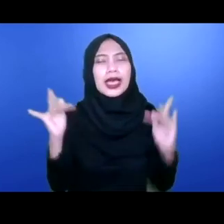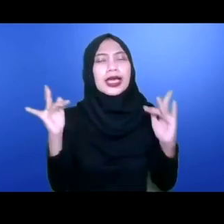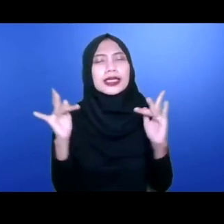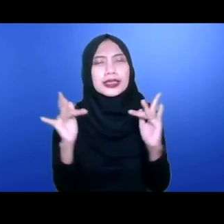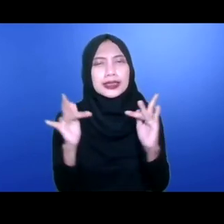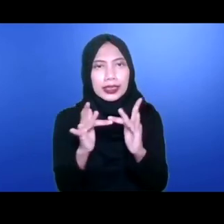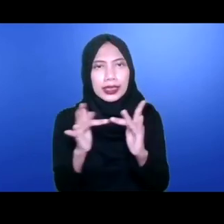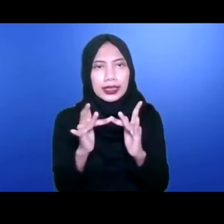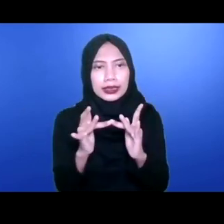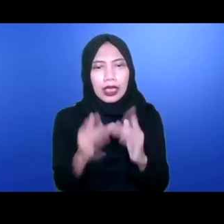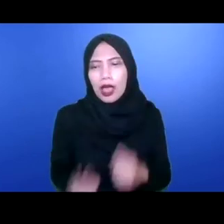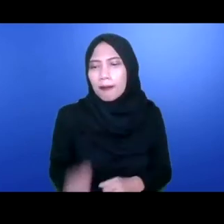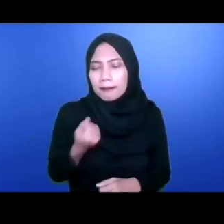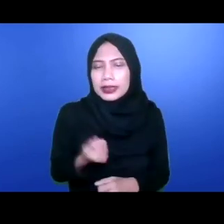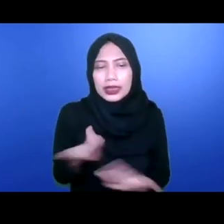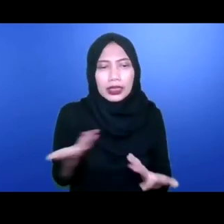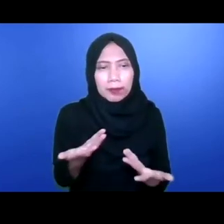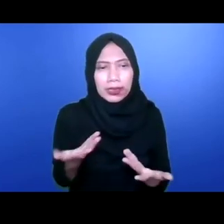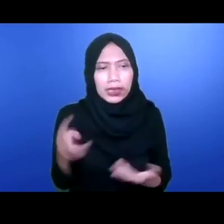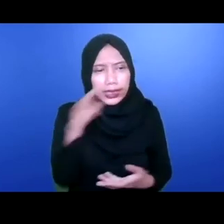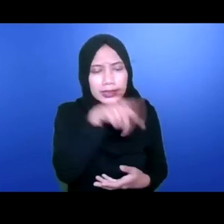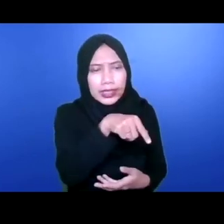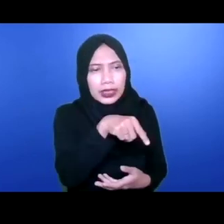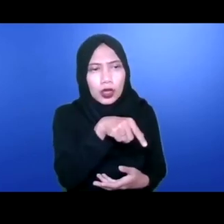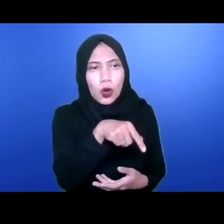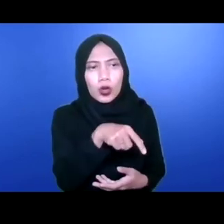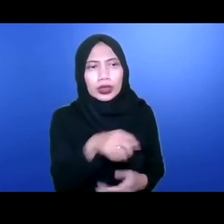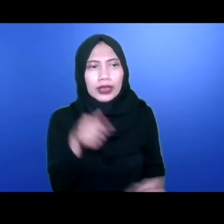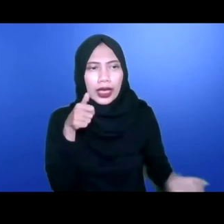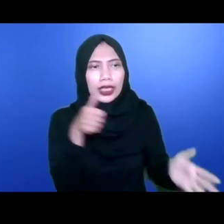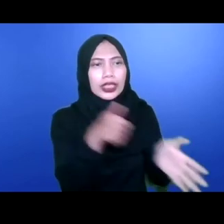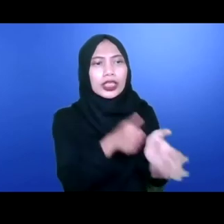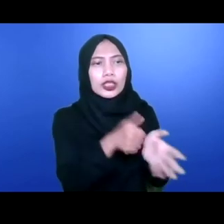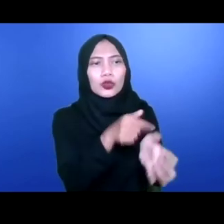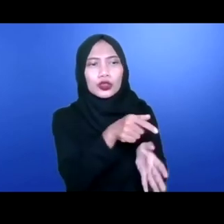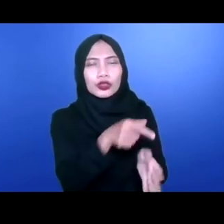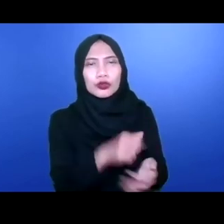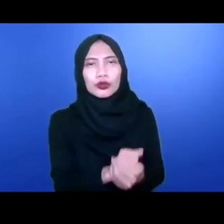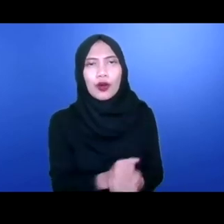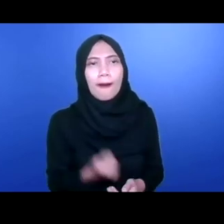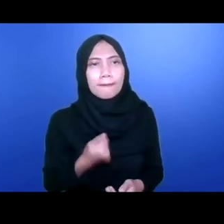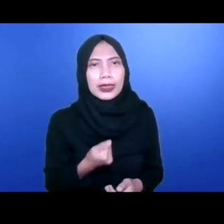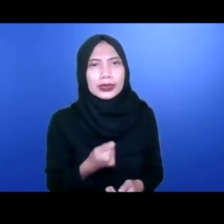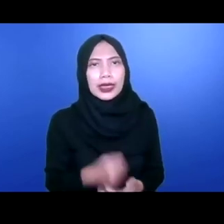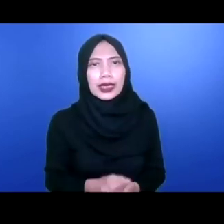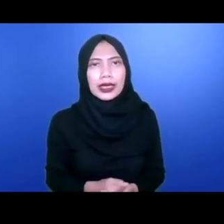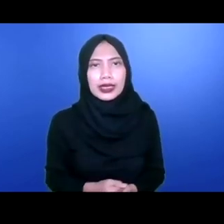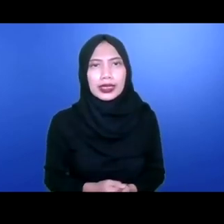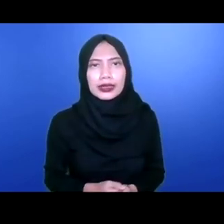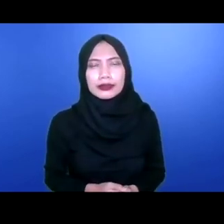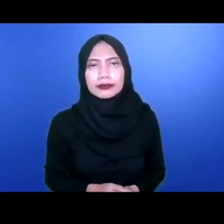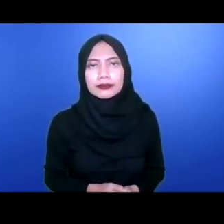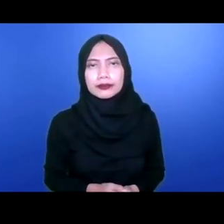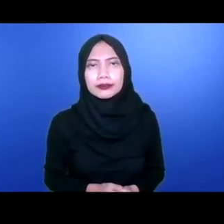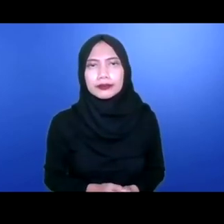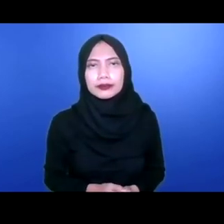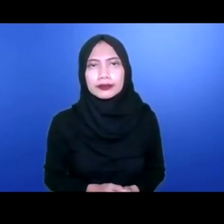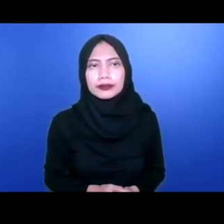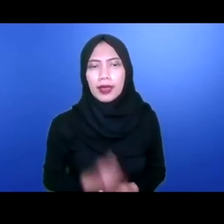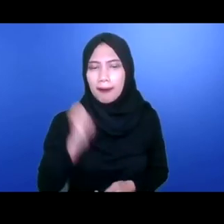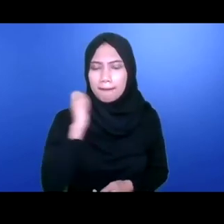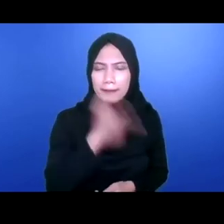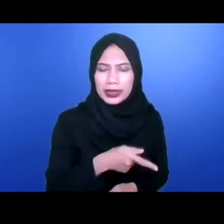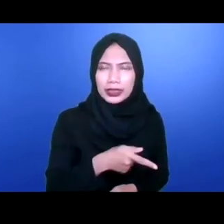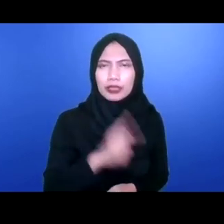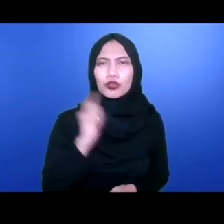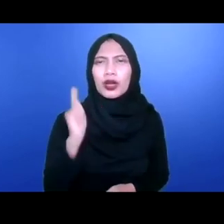kita sesuaikan strateginya. Kenapa? Biar efisien. Cost yang kita keluarkan itu jadi lebih efisien dan efektif